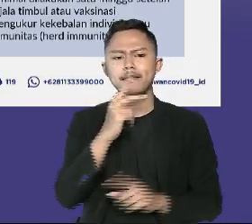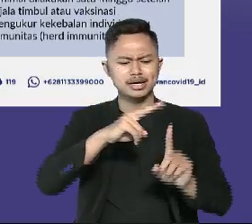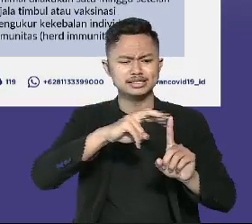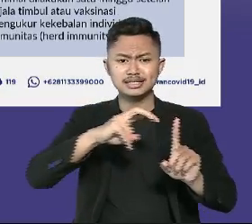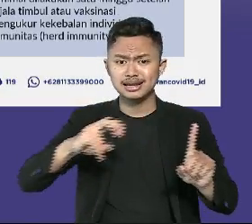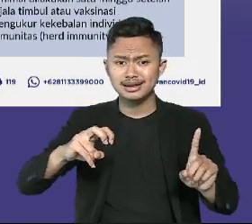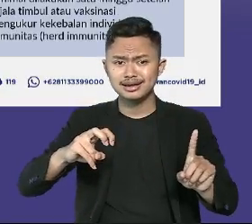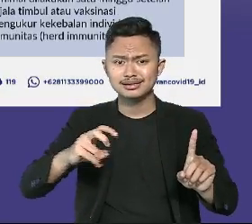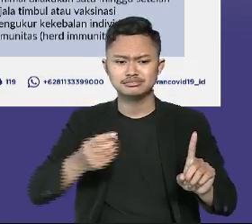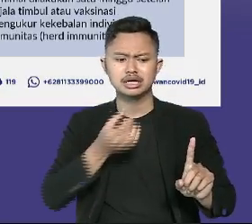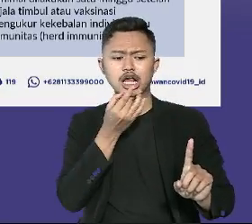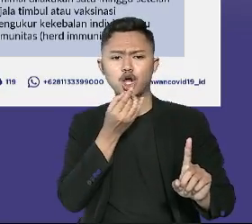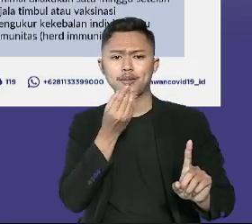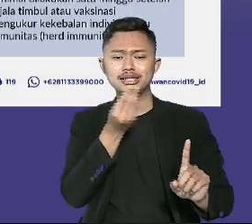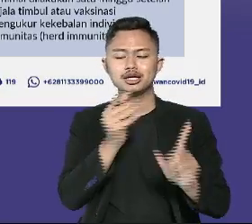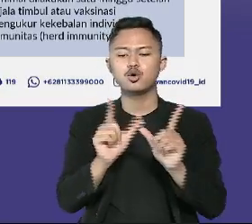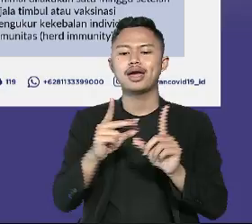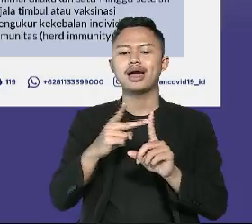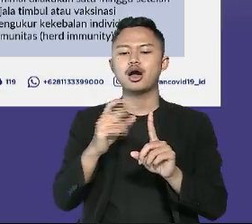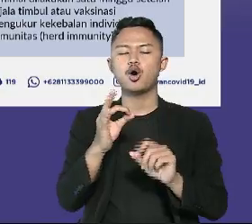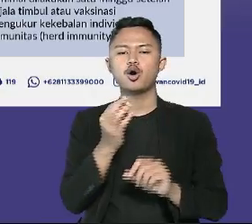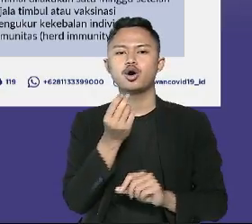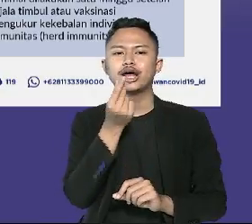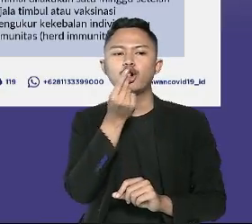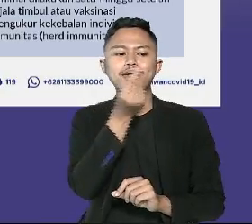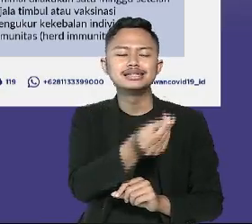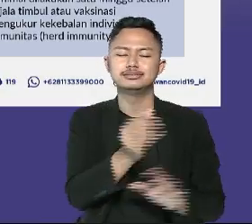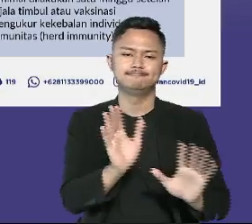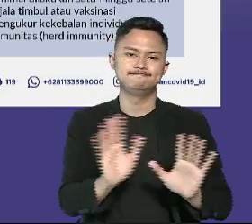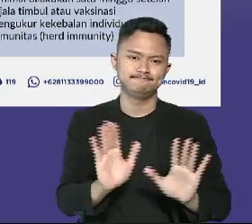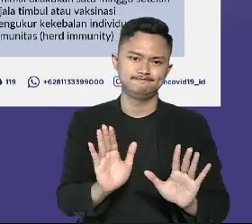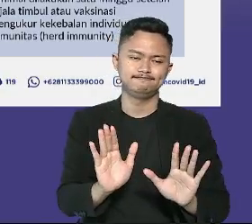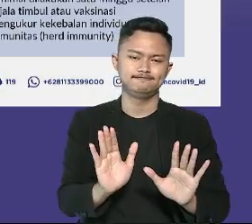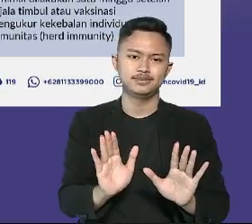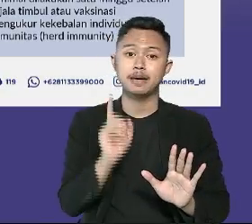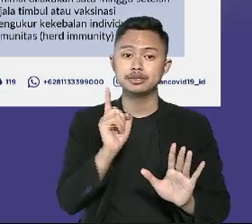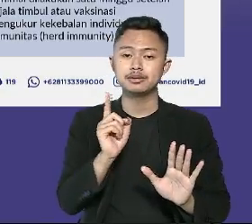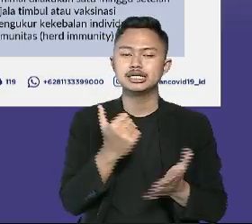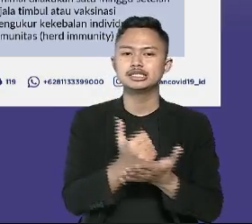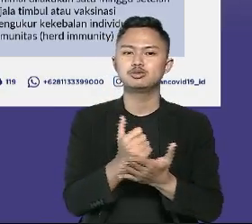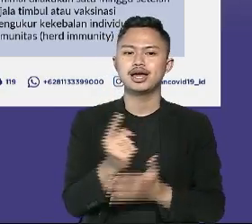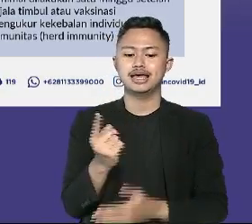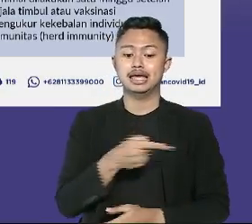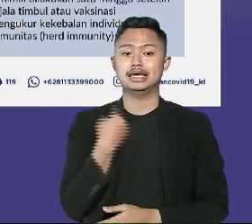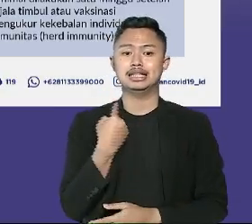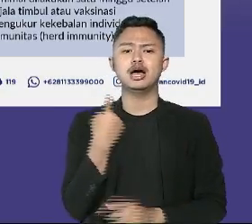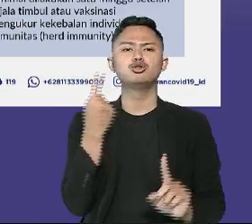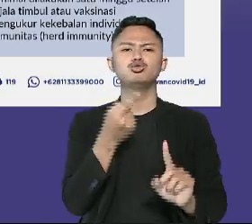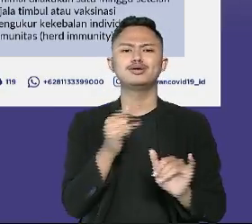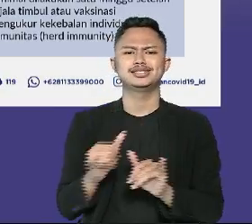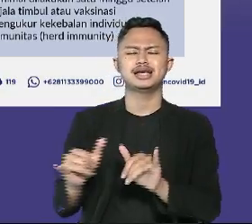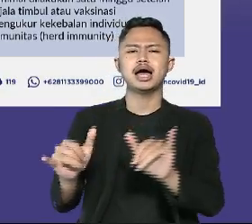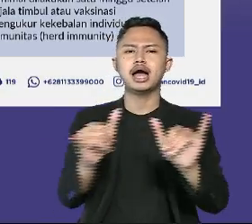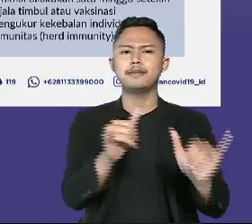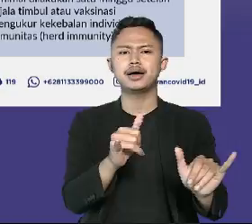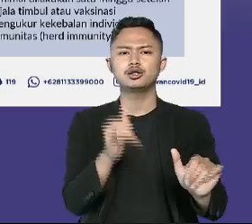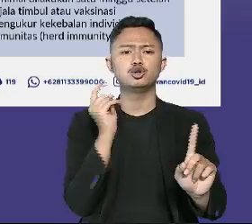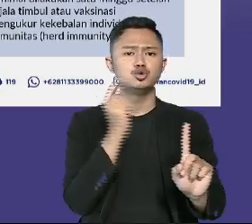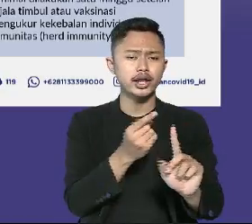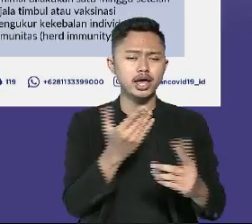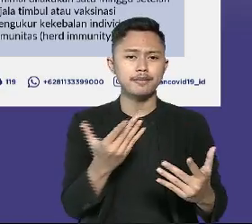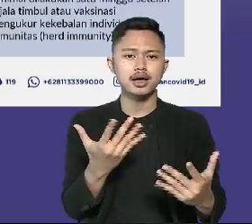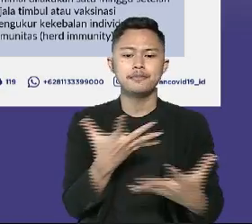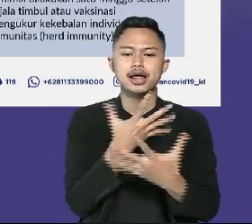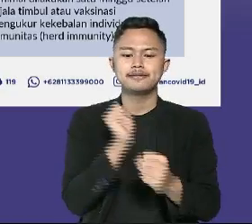screening maupun peneguhan diagnosa. Pada prinsipnya, kita semua memiliki tujuan yang sama untuk segera